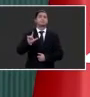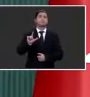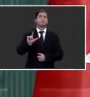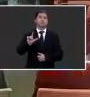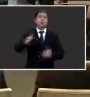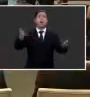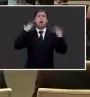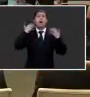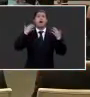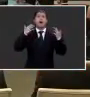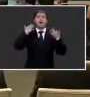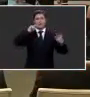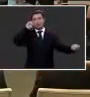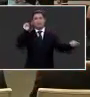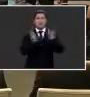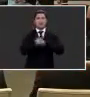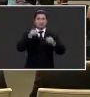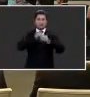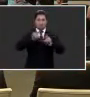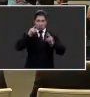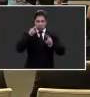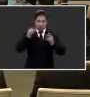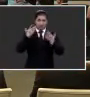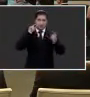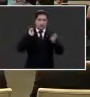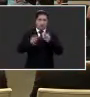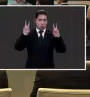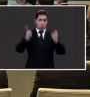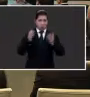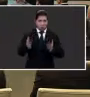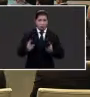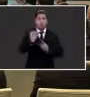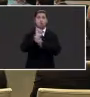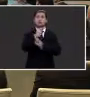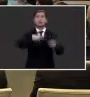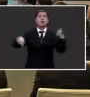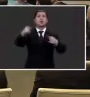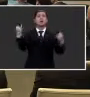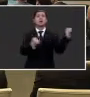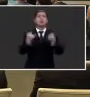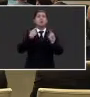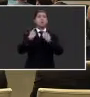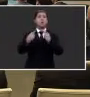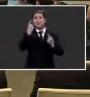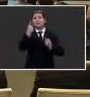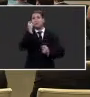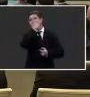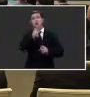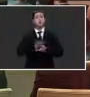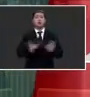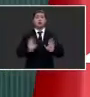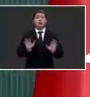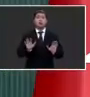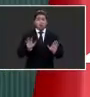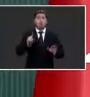iklimi değişiktir iklim değişikliği suretiyle sadece uzmanların tartıştığı bir mesele olmaktan çıkmış